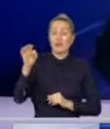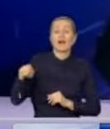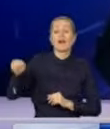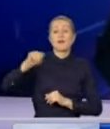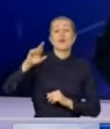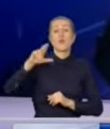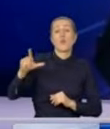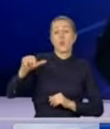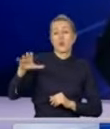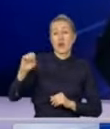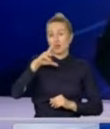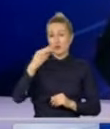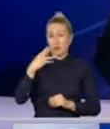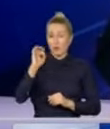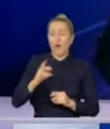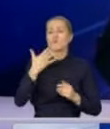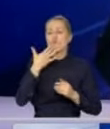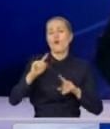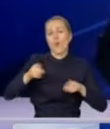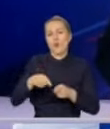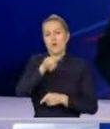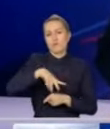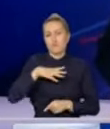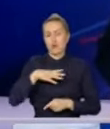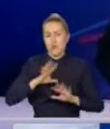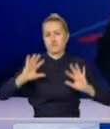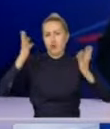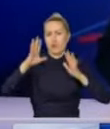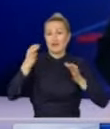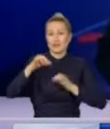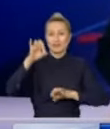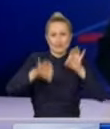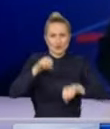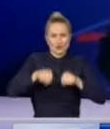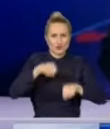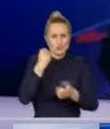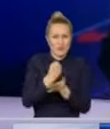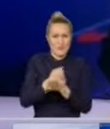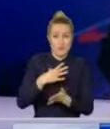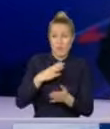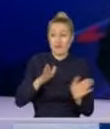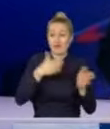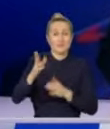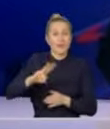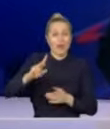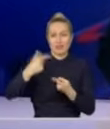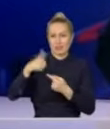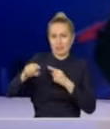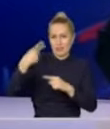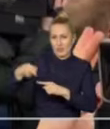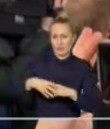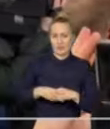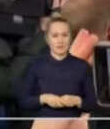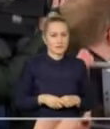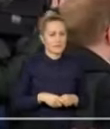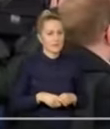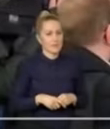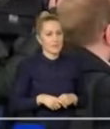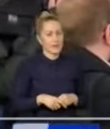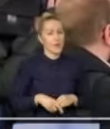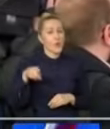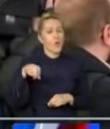o organizację masowych protestów. Dziś ruszył ich proces. Kolejna rozprawa za tydzień. Maria Stepan.